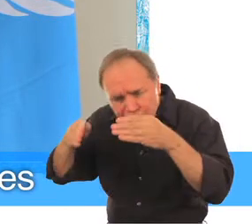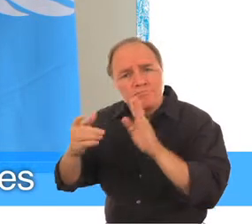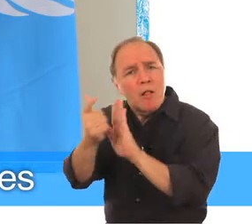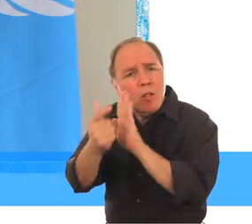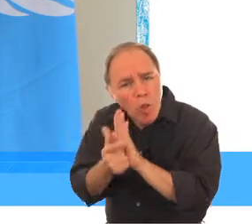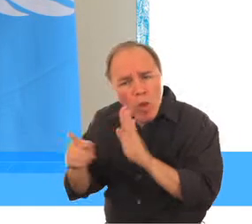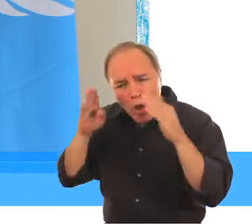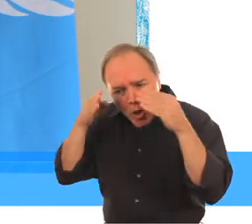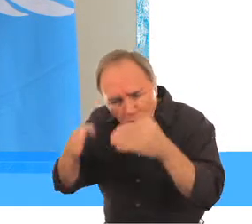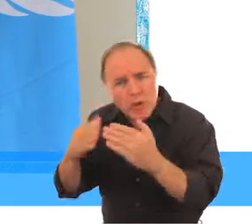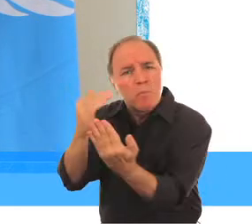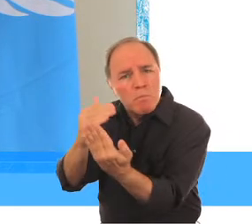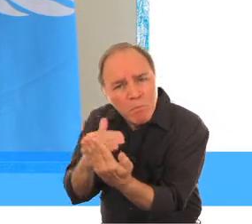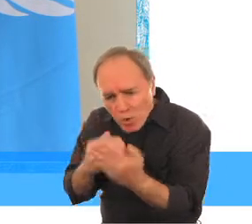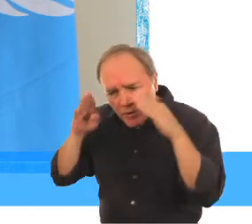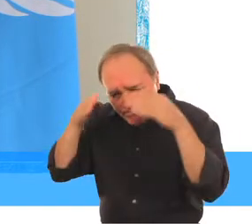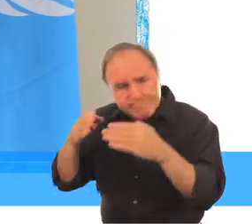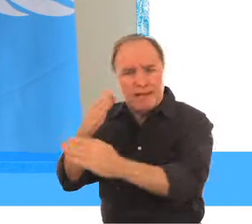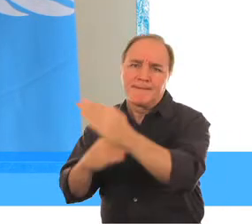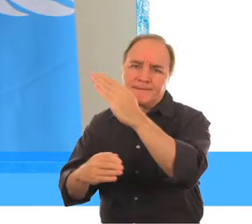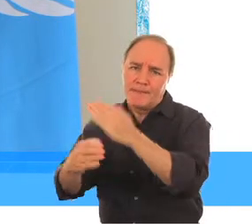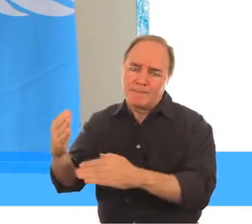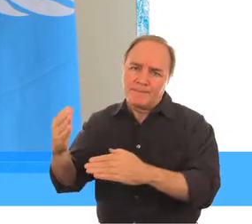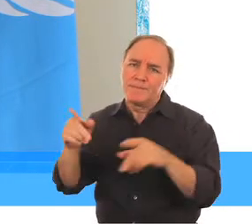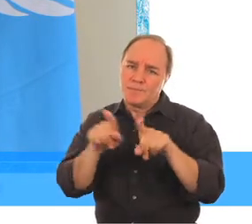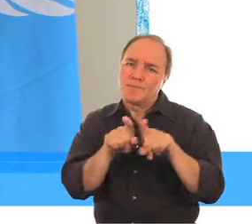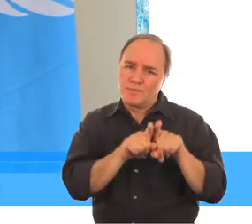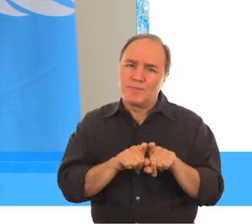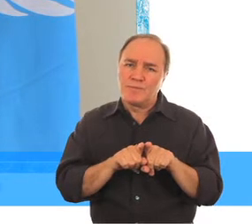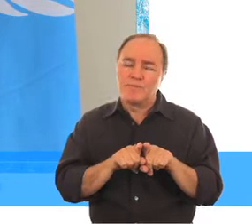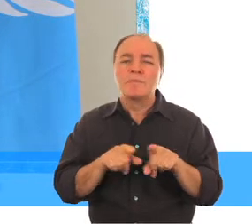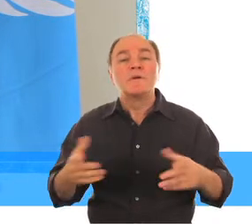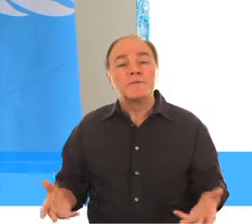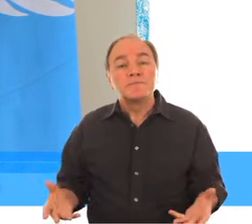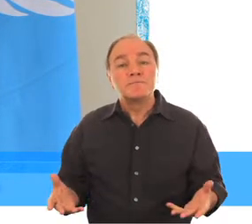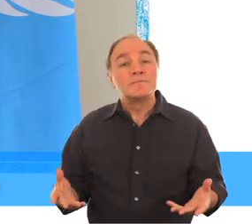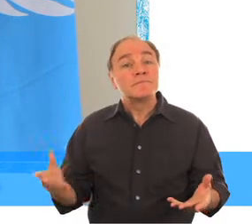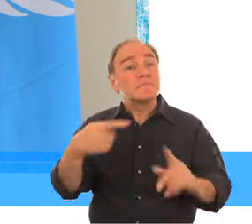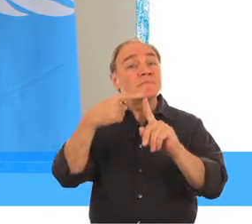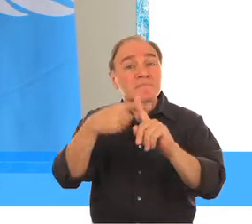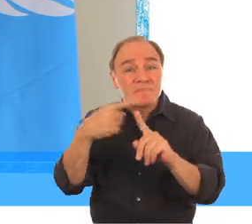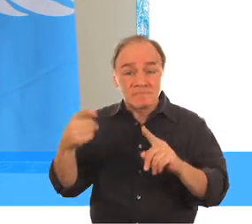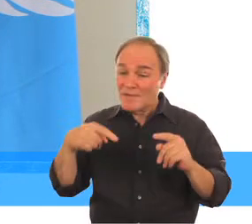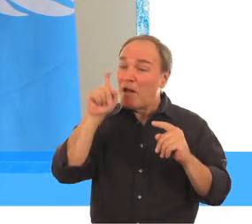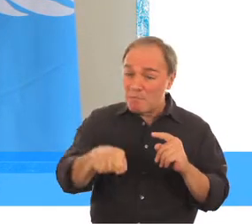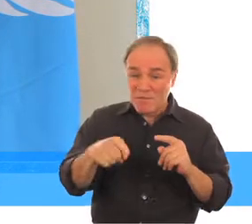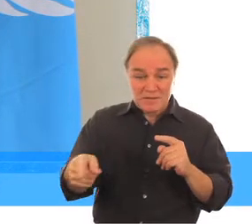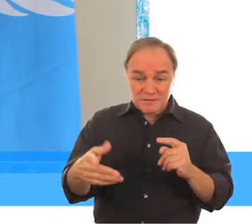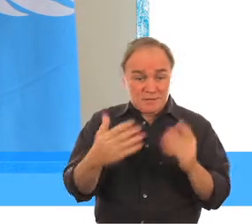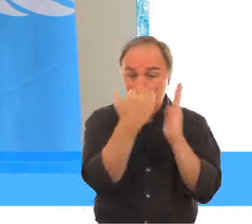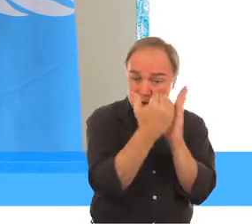programmes particulièrement centrés sur les questions relatives au handicap et d'une législation axée sur le handicap. Cela ne veut pas dire non plus que nous n'avons pas